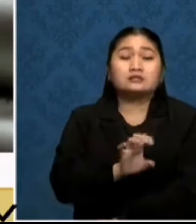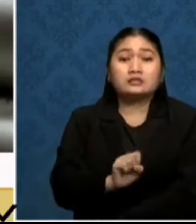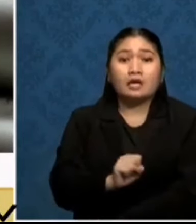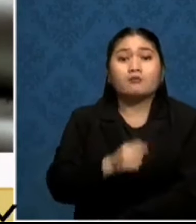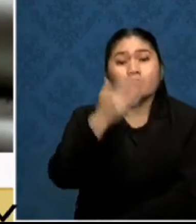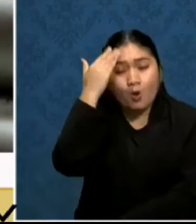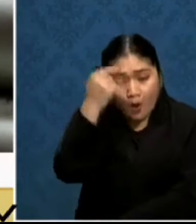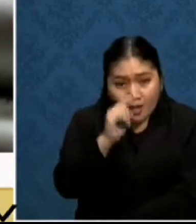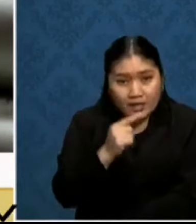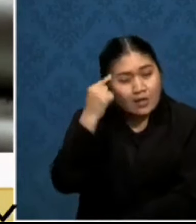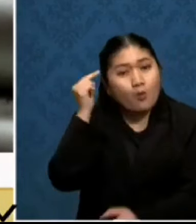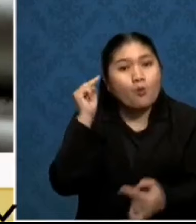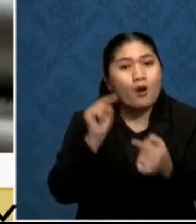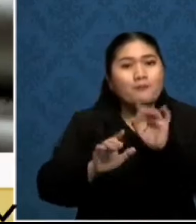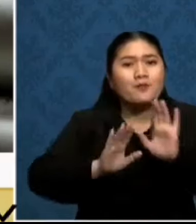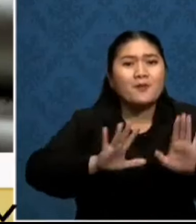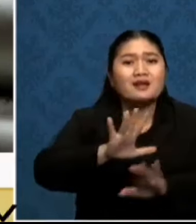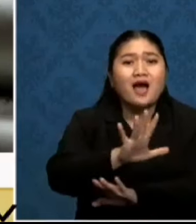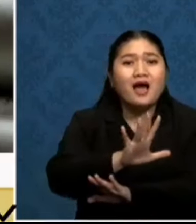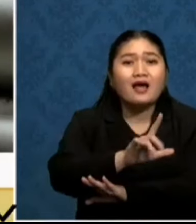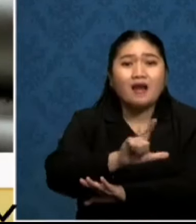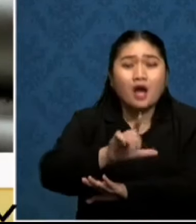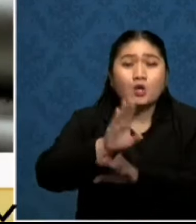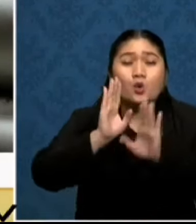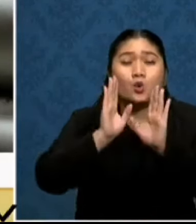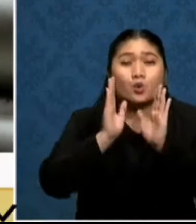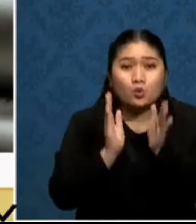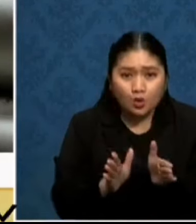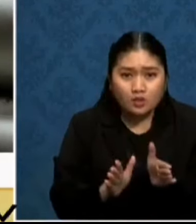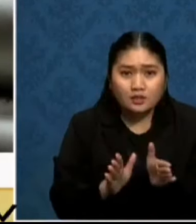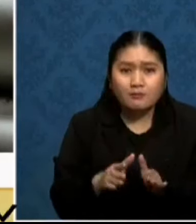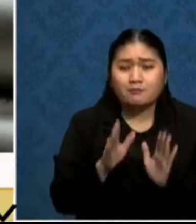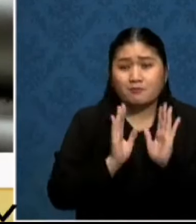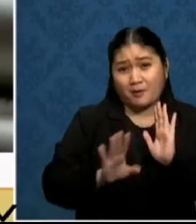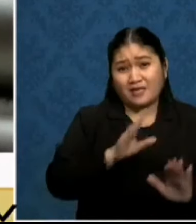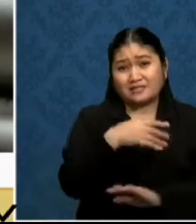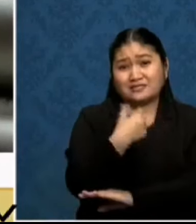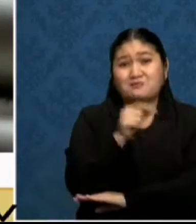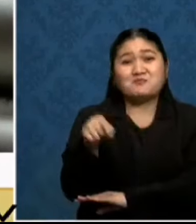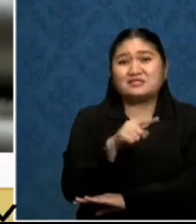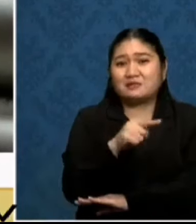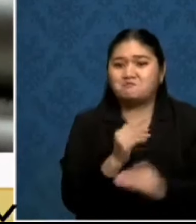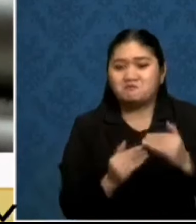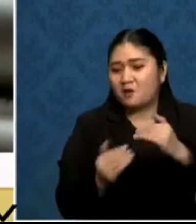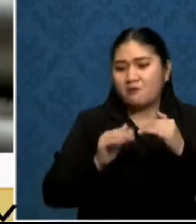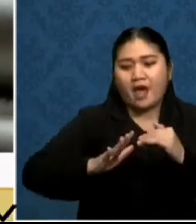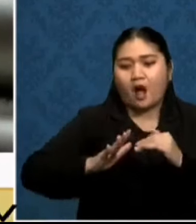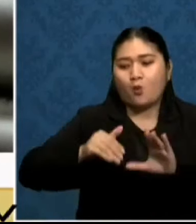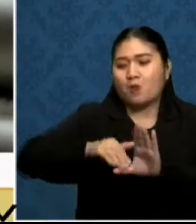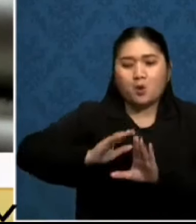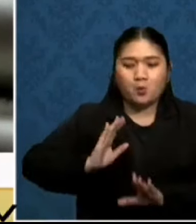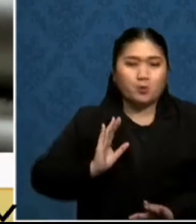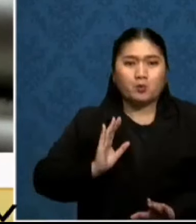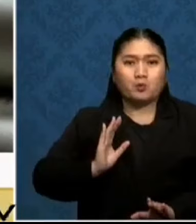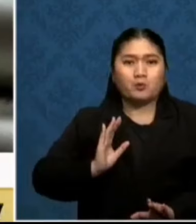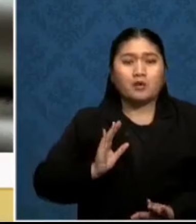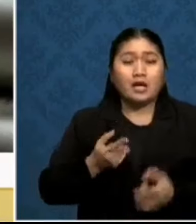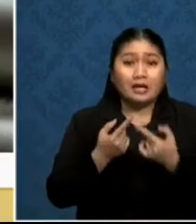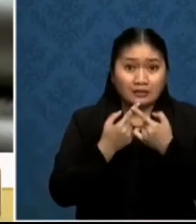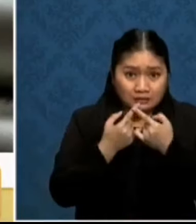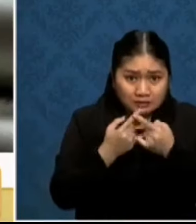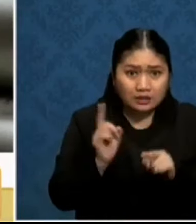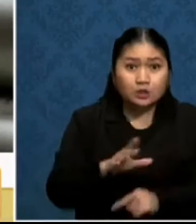หวังว่า 5ล้านคนคือ 10%จะไม่มาใช้สิทธิ์แต่มันมีคำถาม